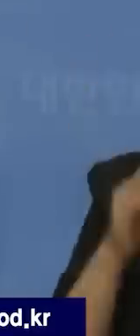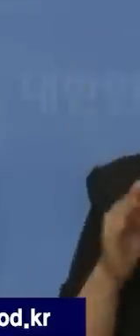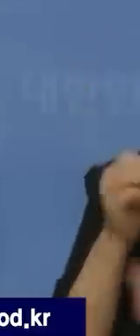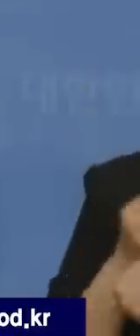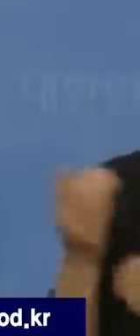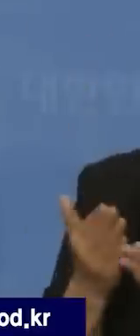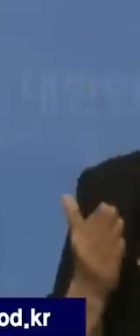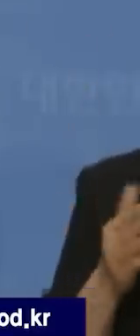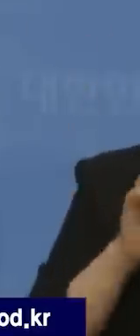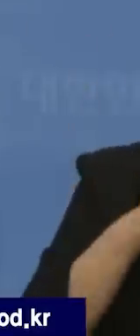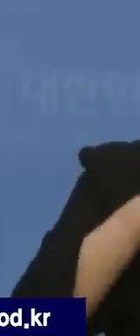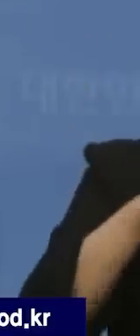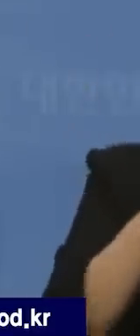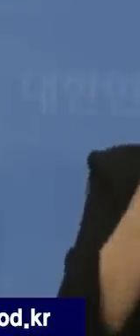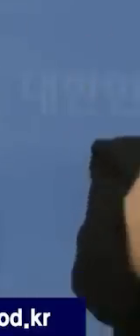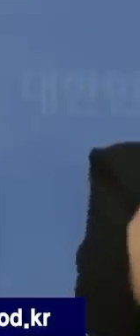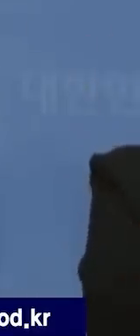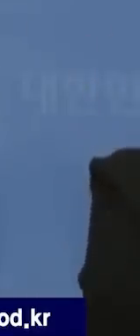무법천지가 되었습니다.